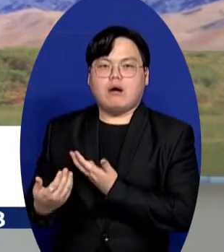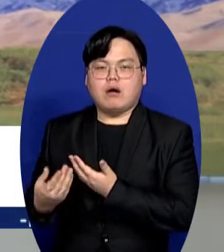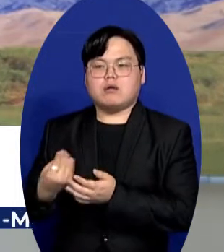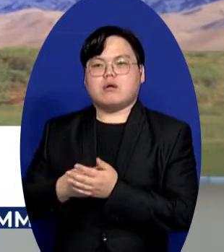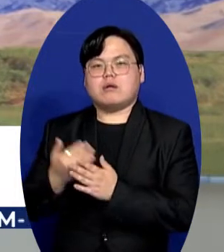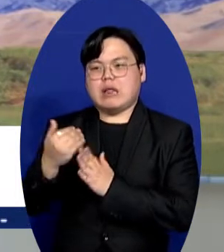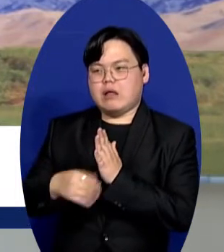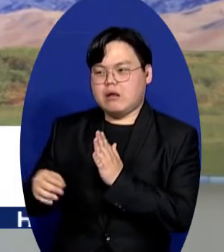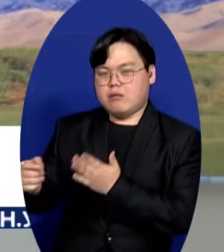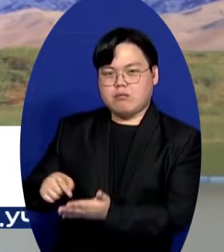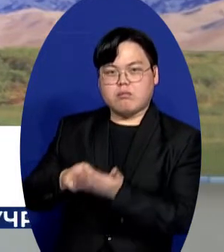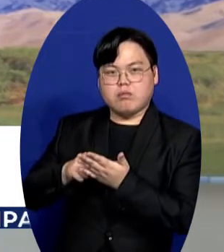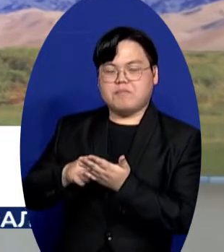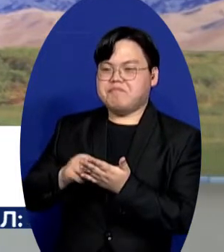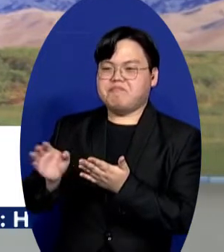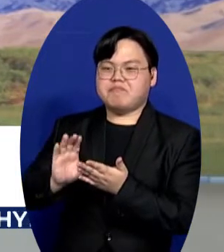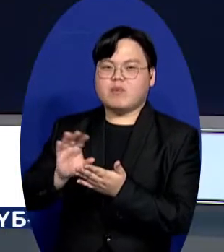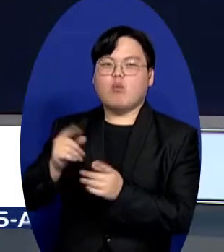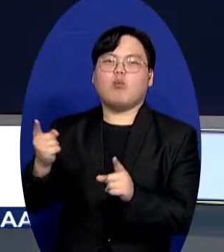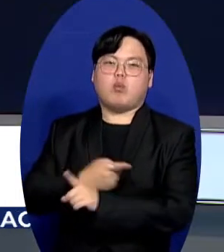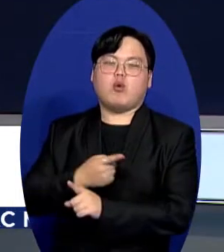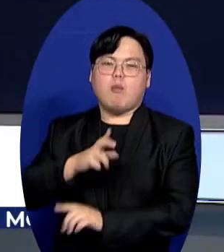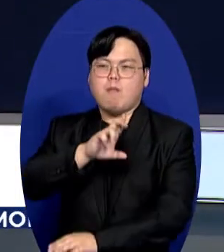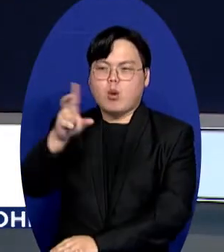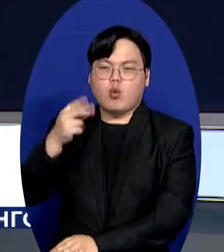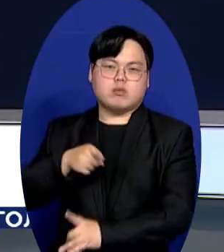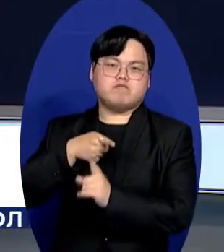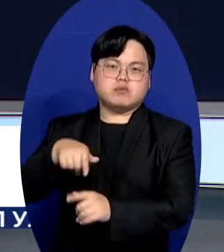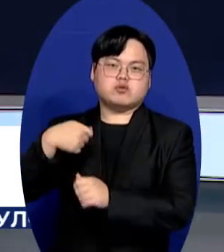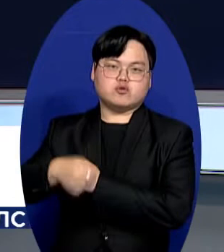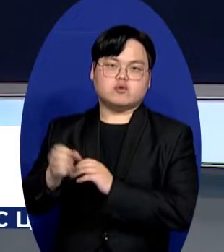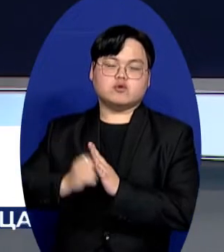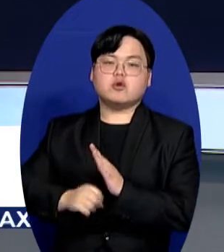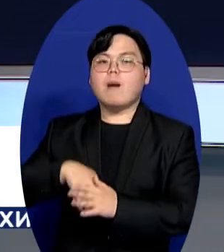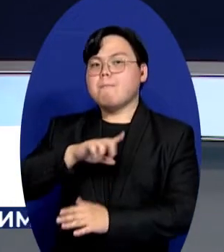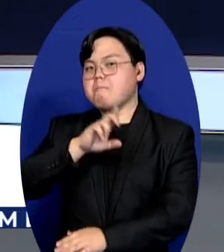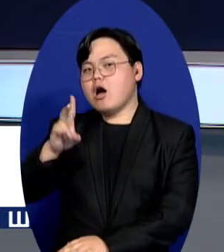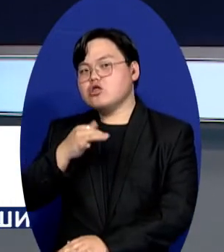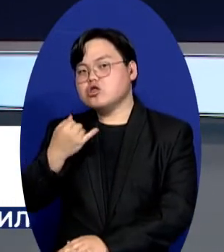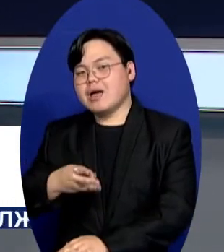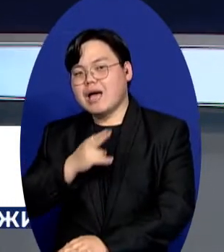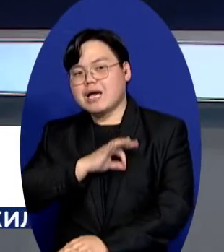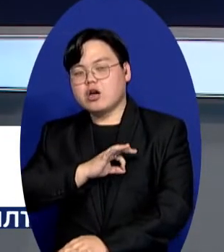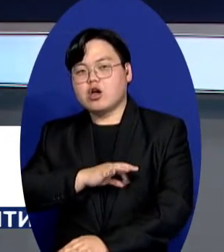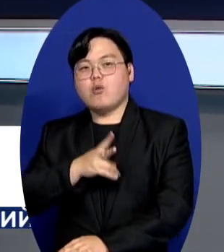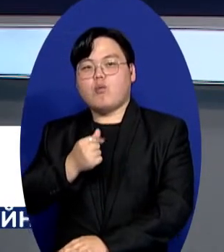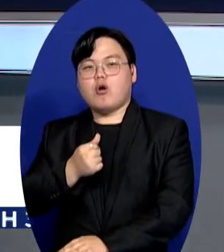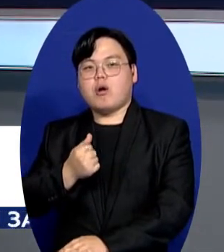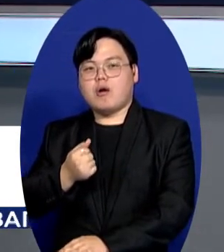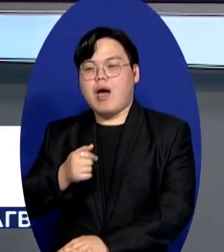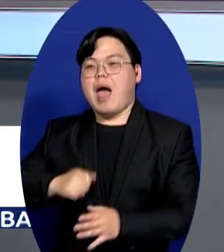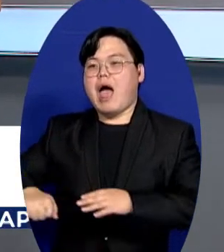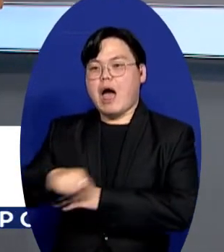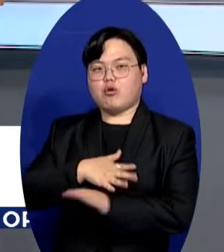одоо тайлагнадаг ийм одоо сул талууд бол байна. Байгалийн нөөц ашигласны төлбөр тухайн орон нутгийн төсөвт